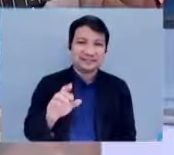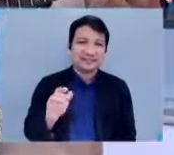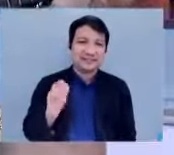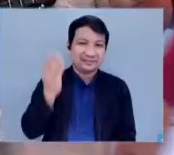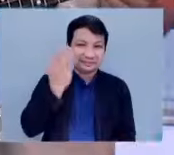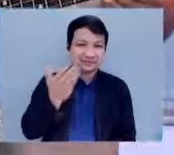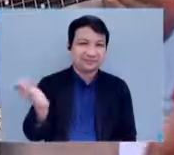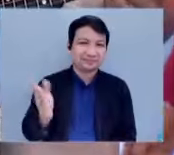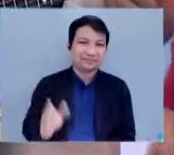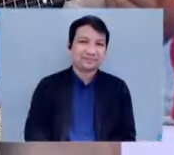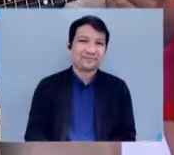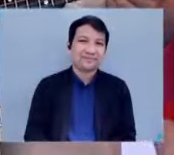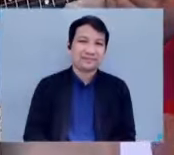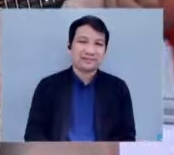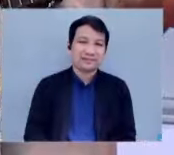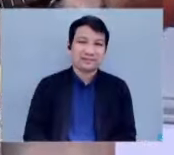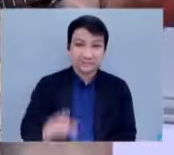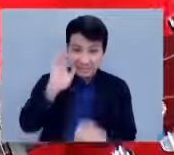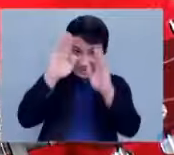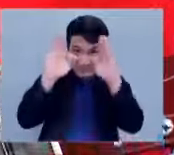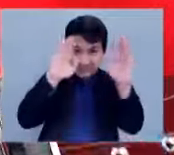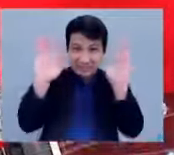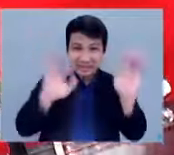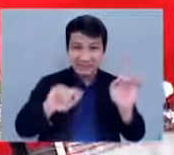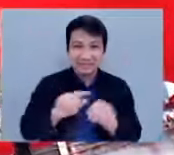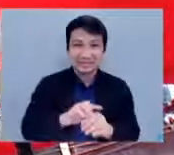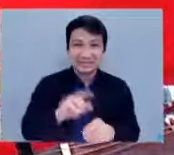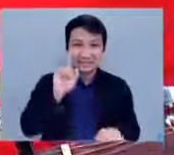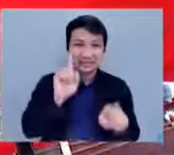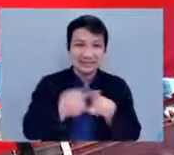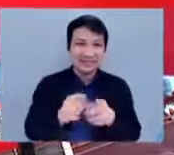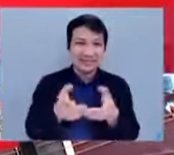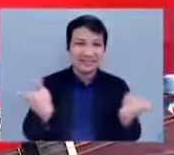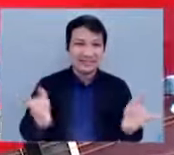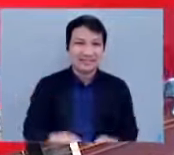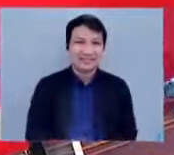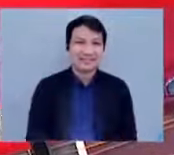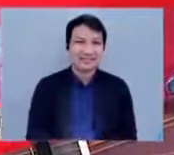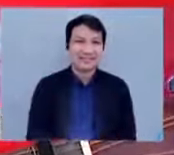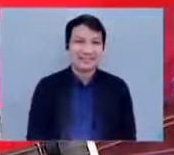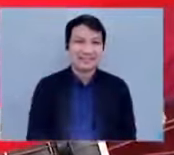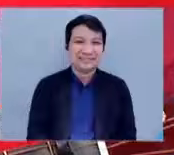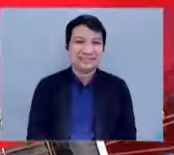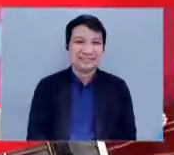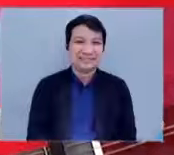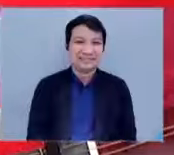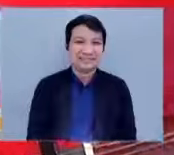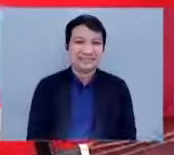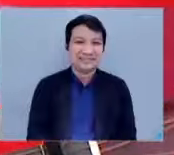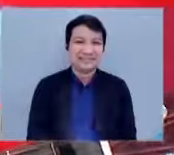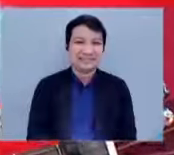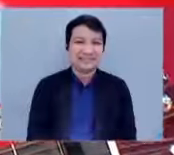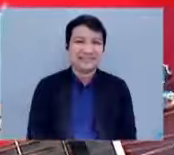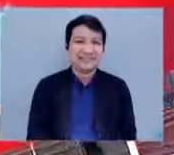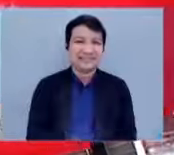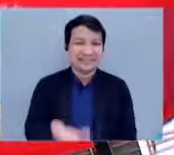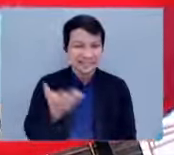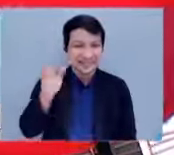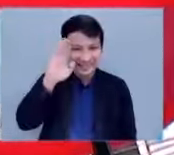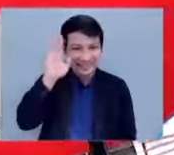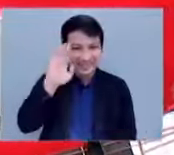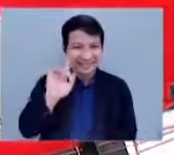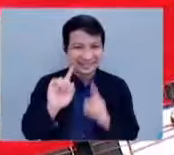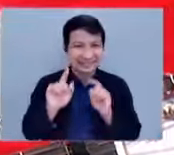ating mga kapatid Hello mga kapatid Hello mga kapatid a Hello sa inyo mahiyain